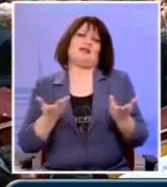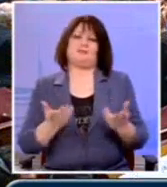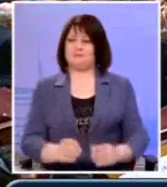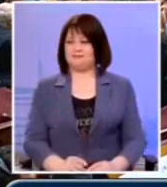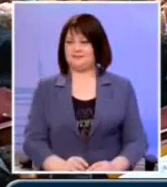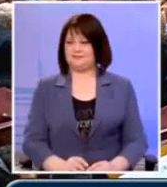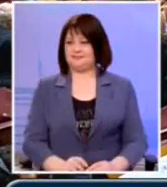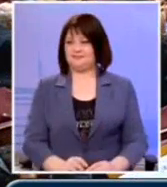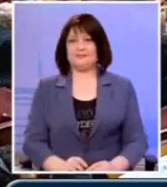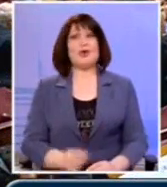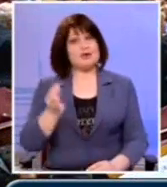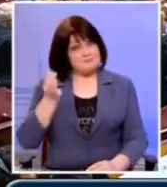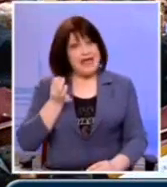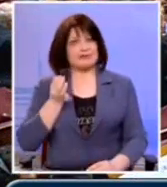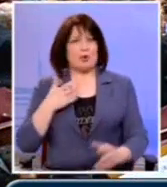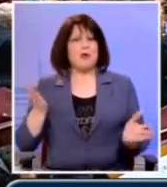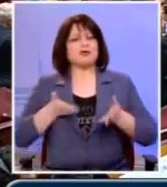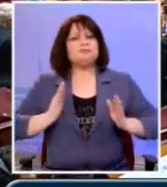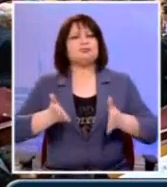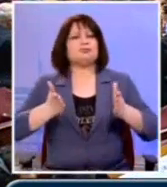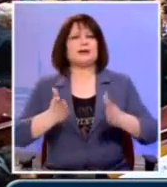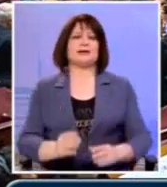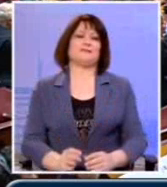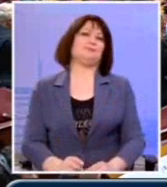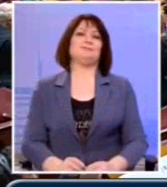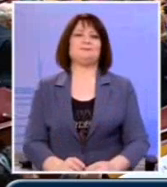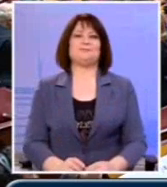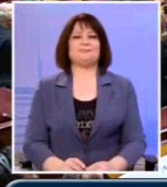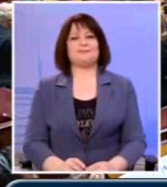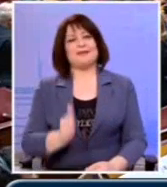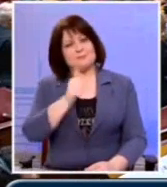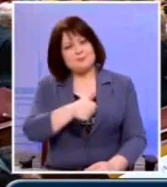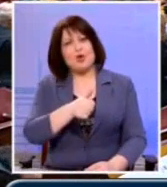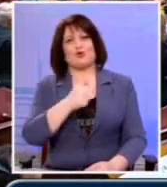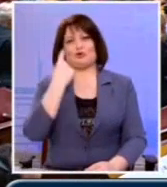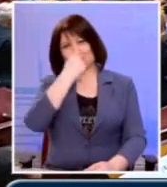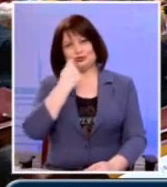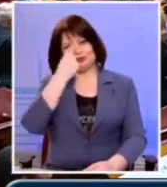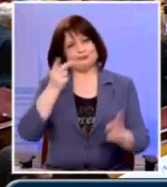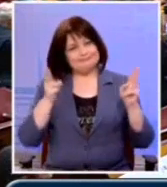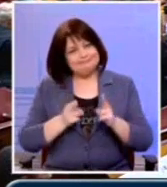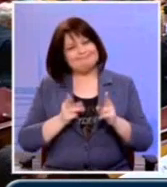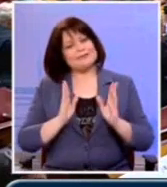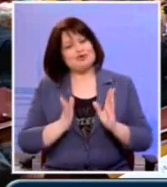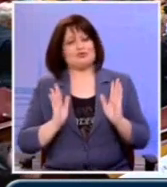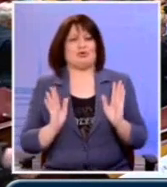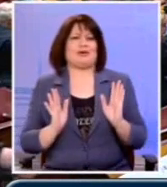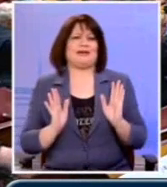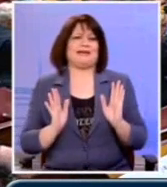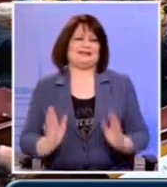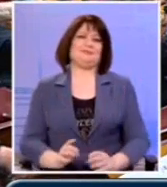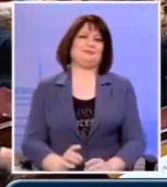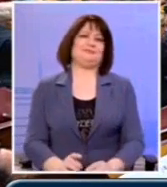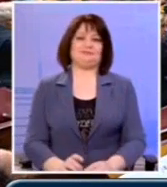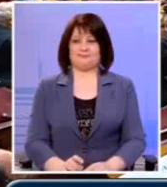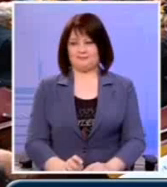περιορισμοί απελευθερώνουν. Βάλτε μου ένα χρόνο. Ο αυτοπεριορισμός είναι... Ωραία, αυτοπεριοριστώ. Όχι, όχι, είναι στην διακριτική